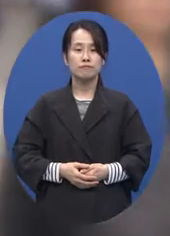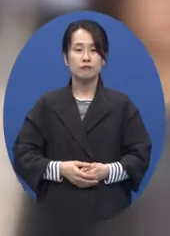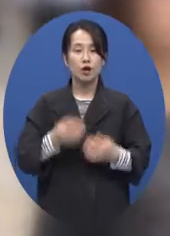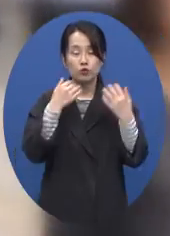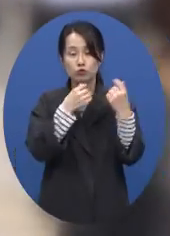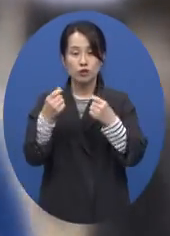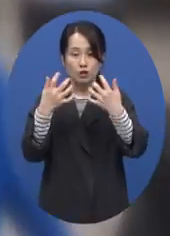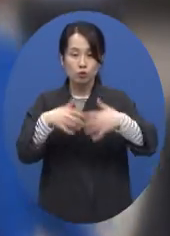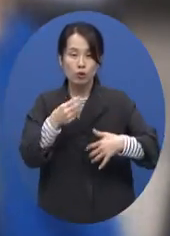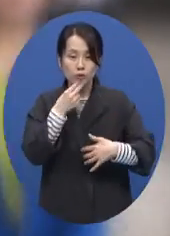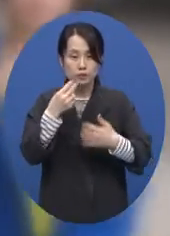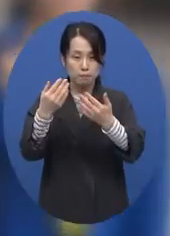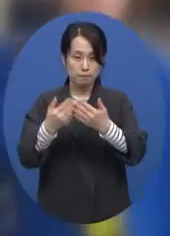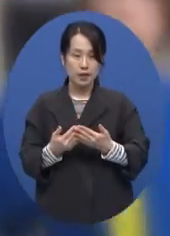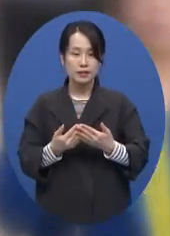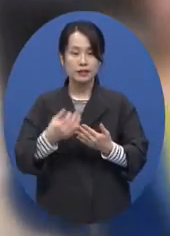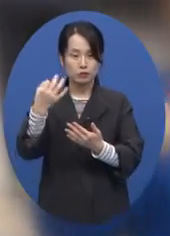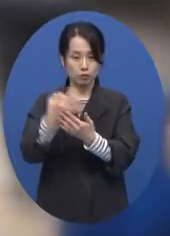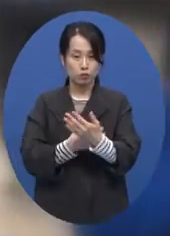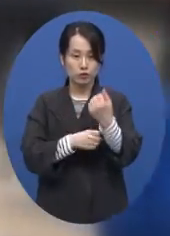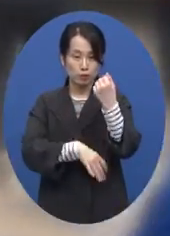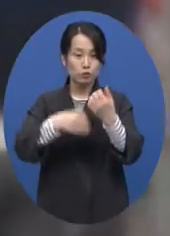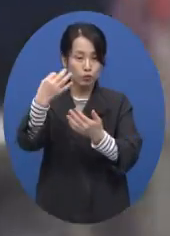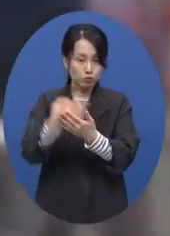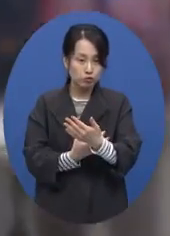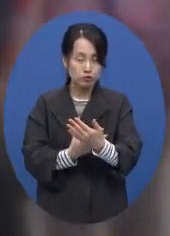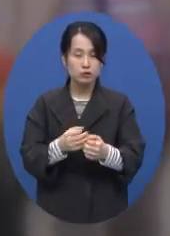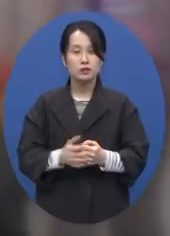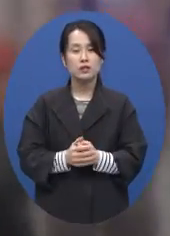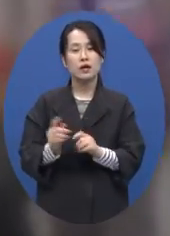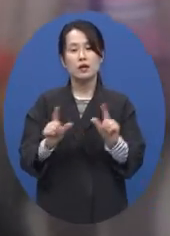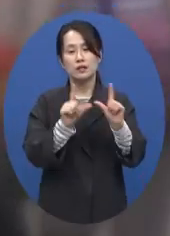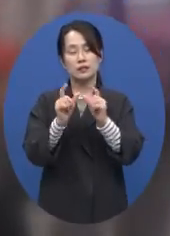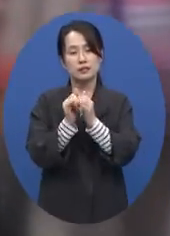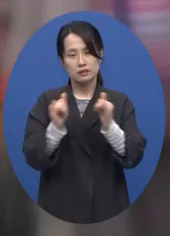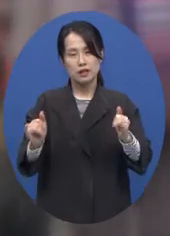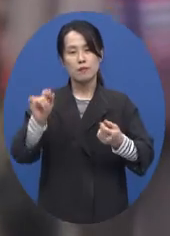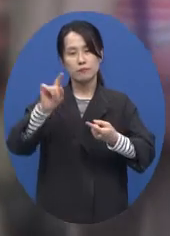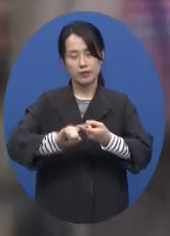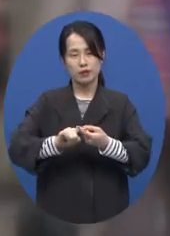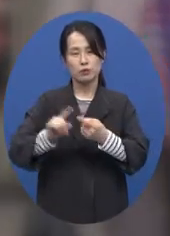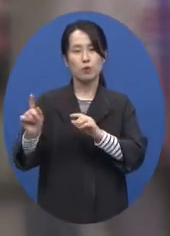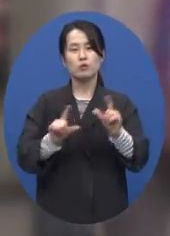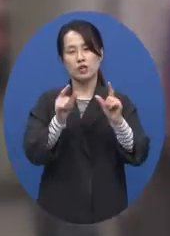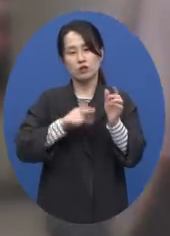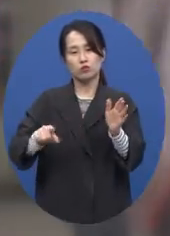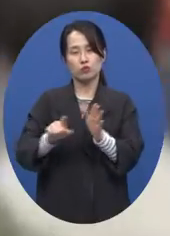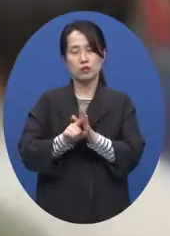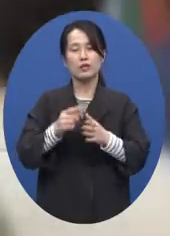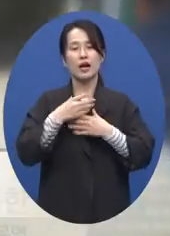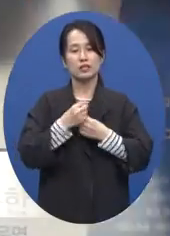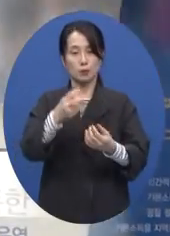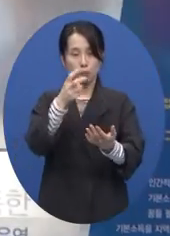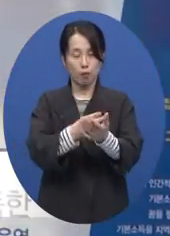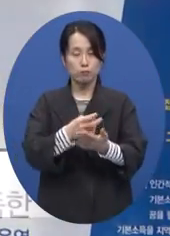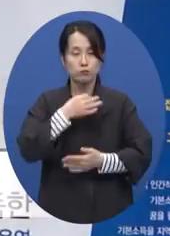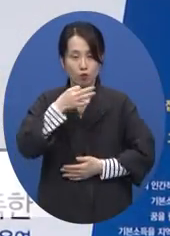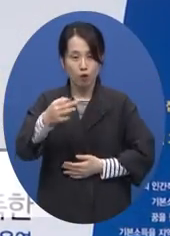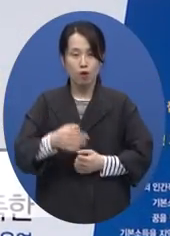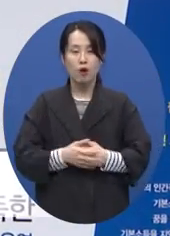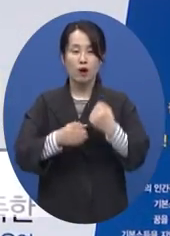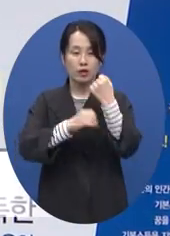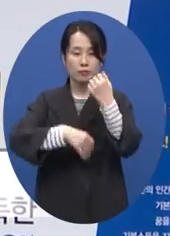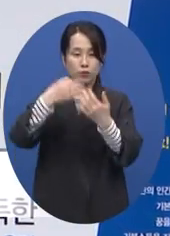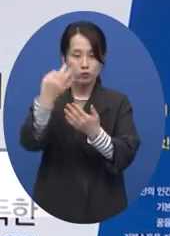누구나 조건없이 받는 소득 기본소득 최소한의 인간다운 삶을 위해 필요한 사회안전 제도 로 불리는데 경기도가 이 기본소득